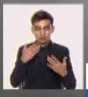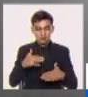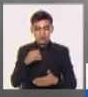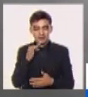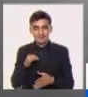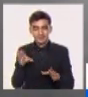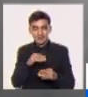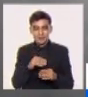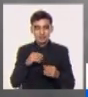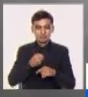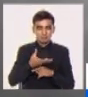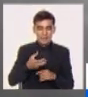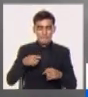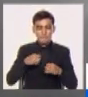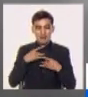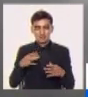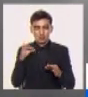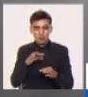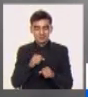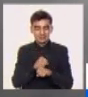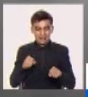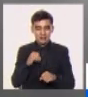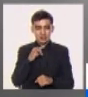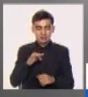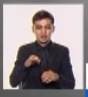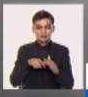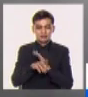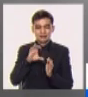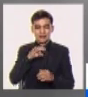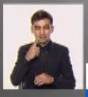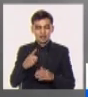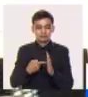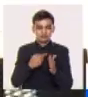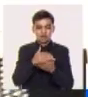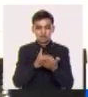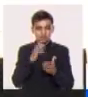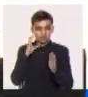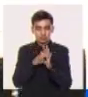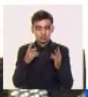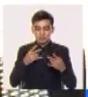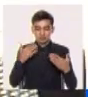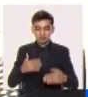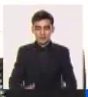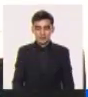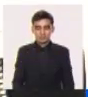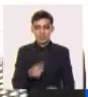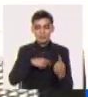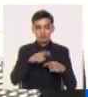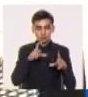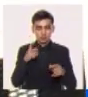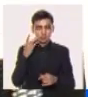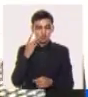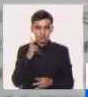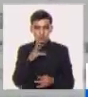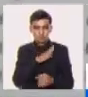проведения коллективных мероприятий с соблюдением усиленного санитарно-дезинфекционного режима. Предприниматели, которые постоянно